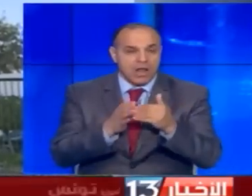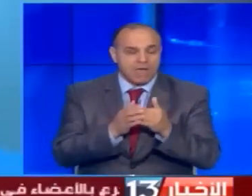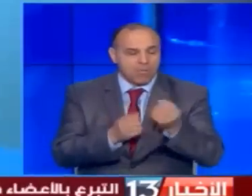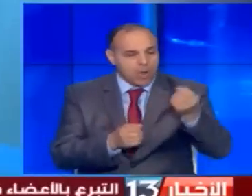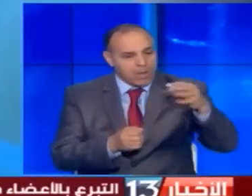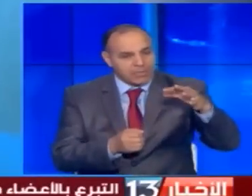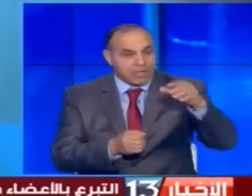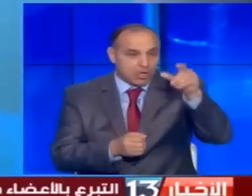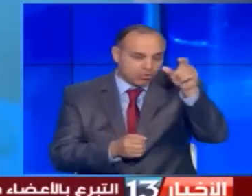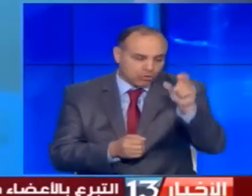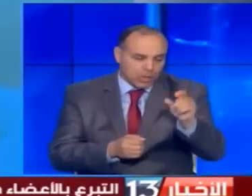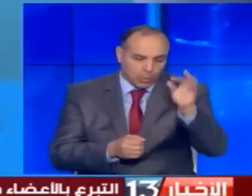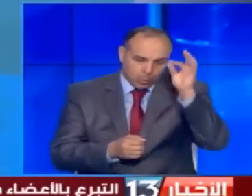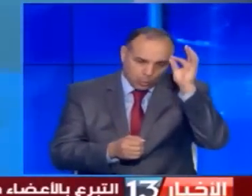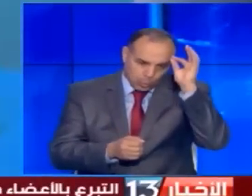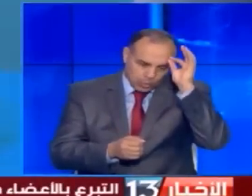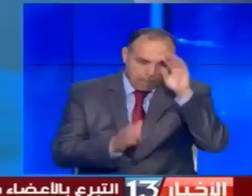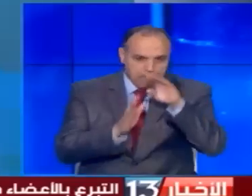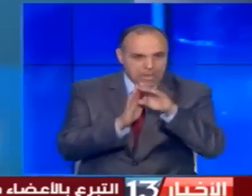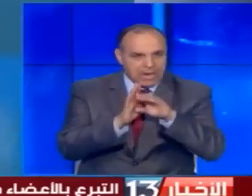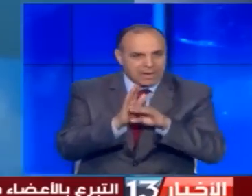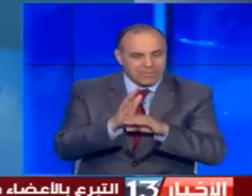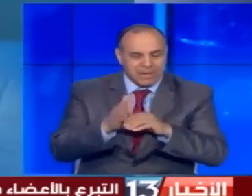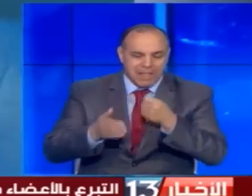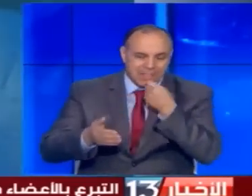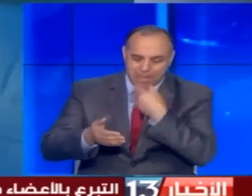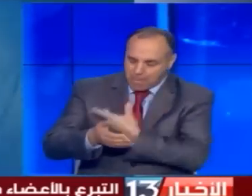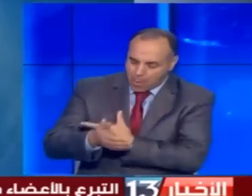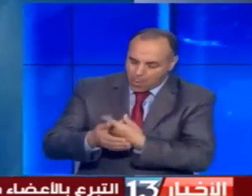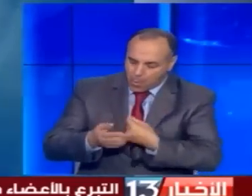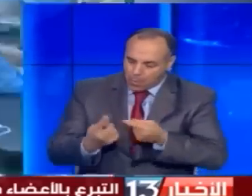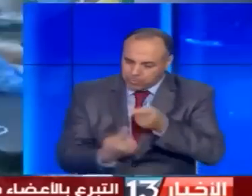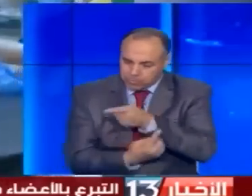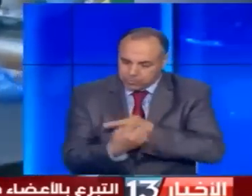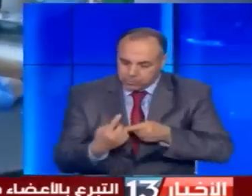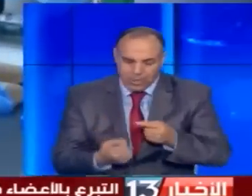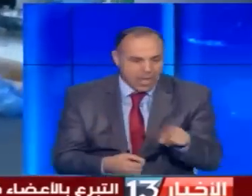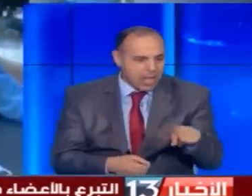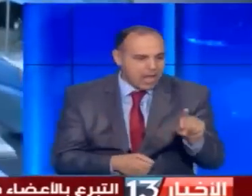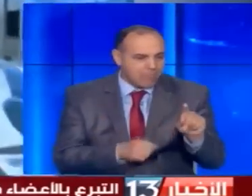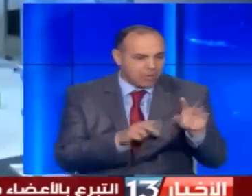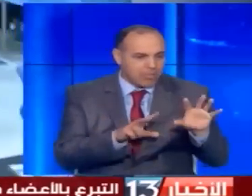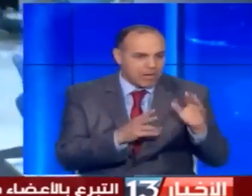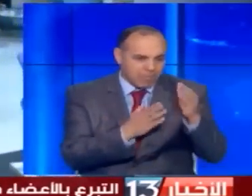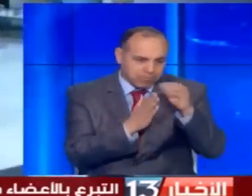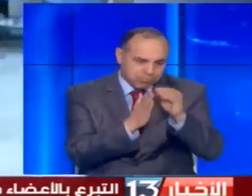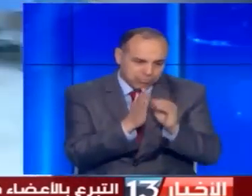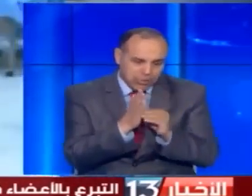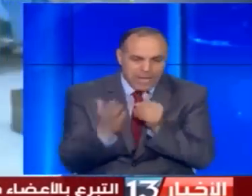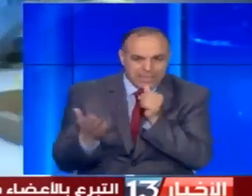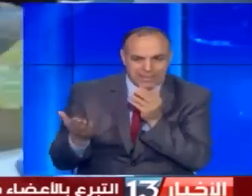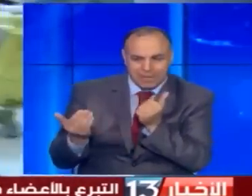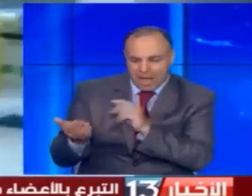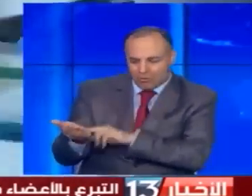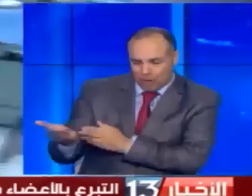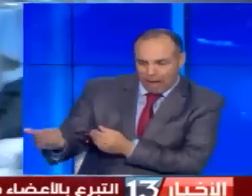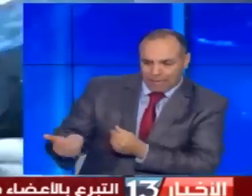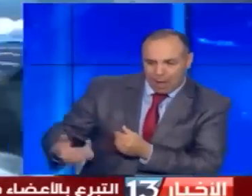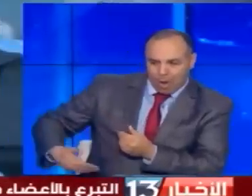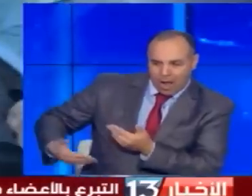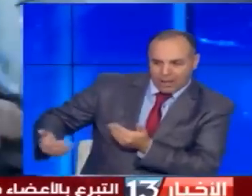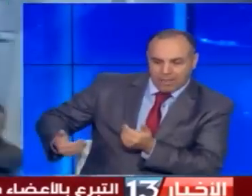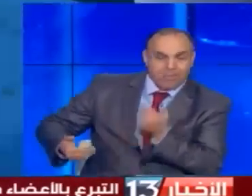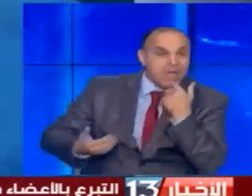10500 مواطن تونسي تحت برنامج تصفية الدم، منهم 1800 في قائمة انتظار متبرع على